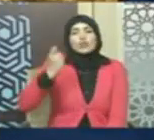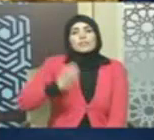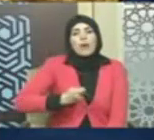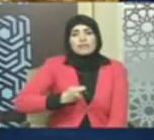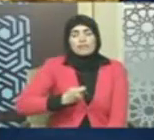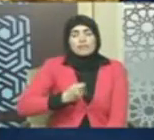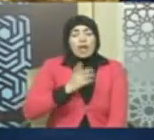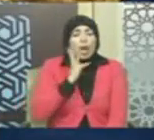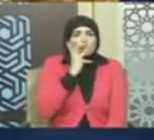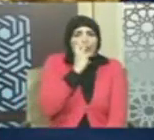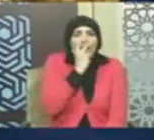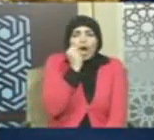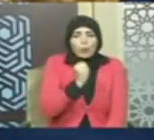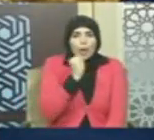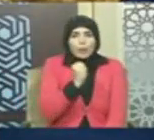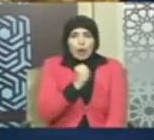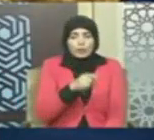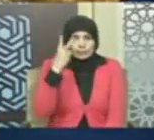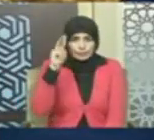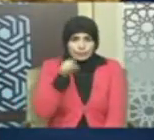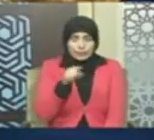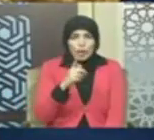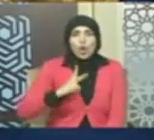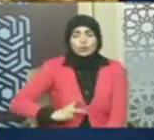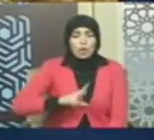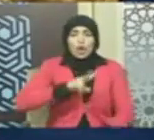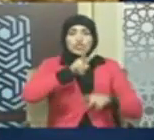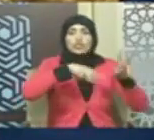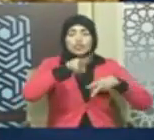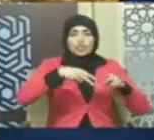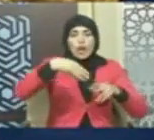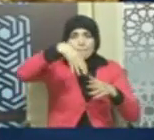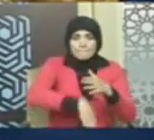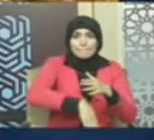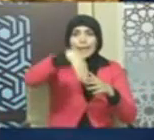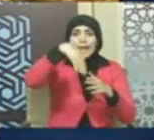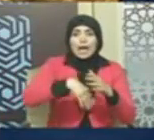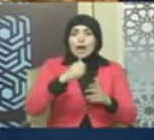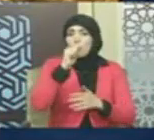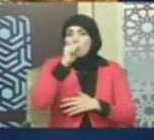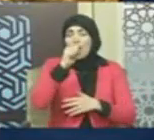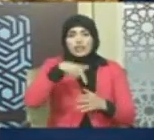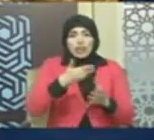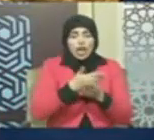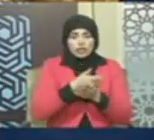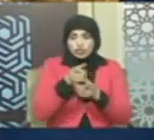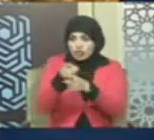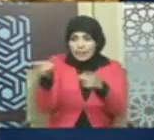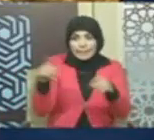عثمان الذي اشترى بأرومة، عثمان الذي جهز جيش